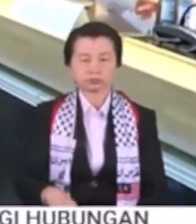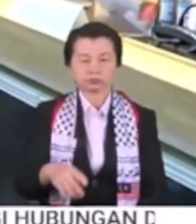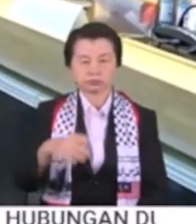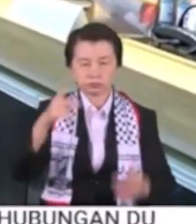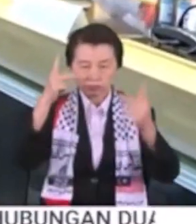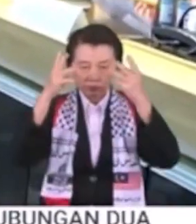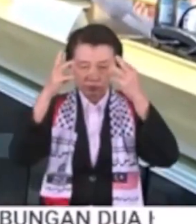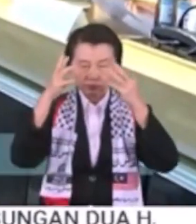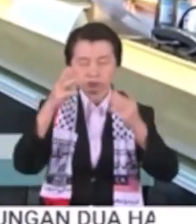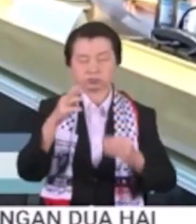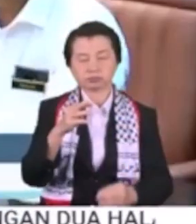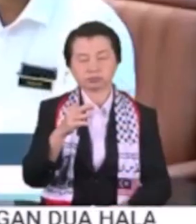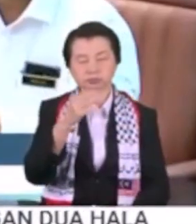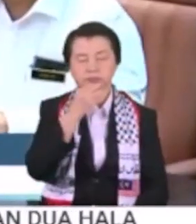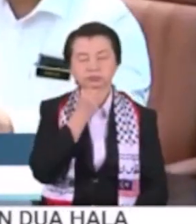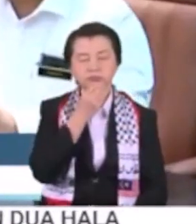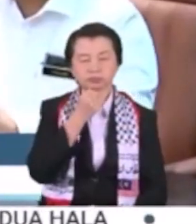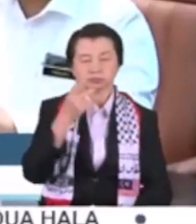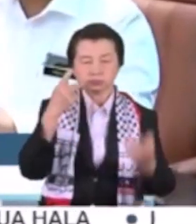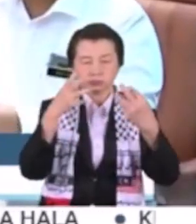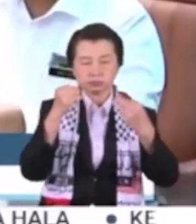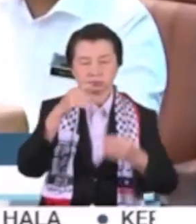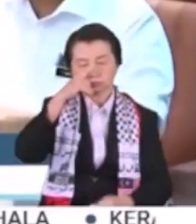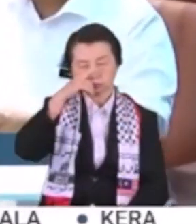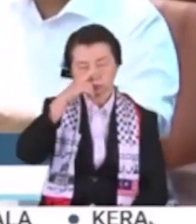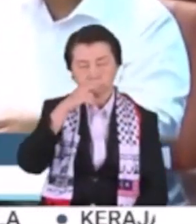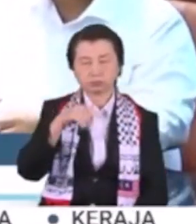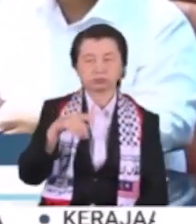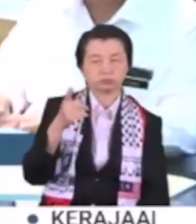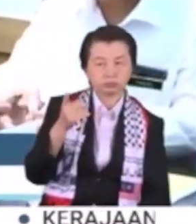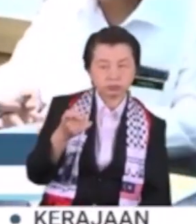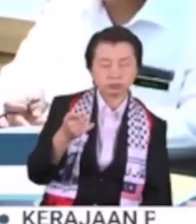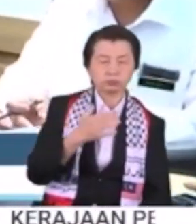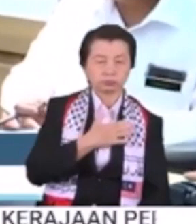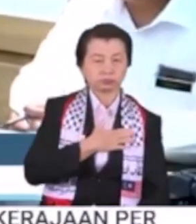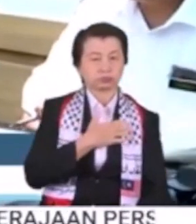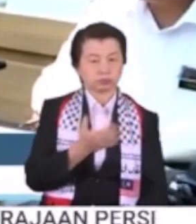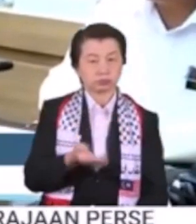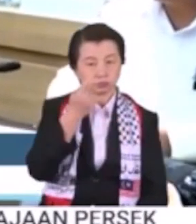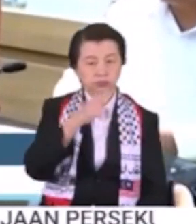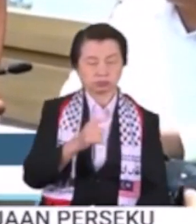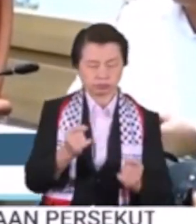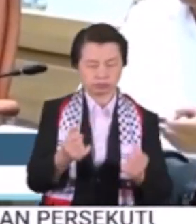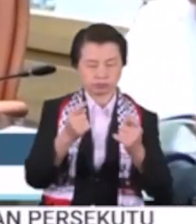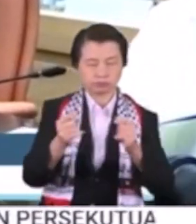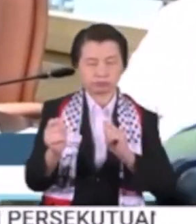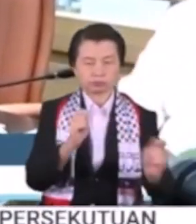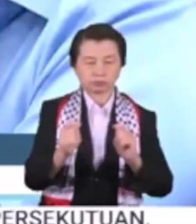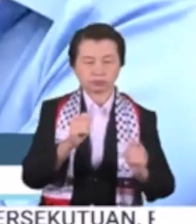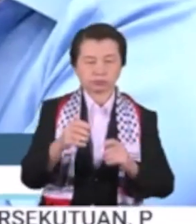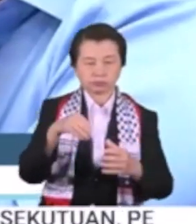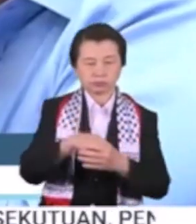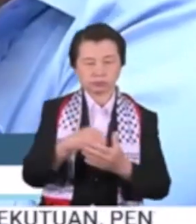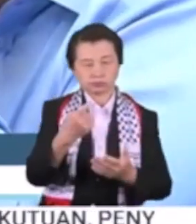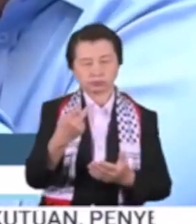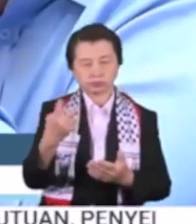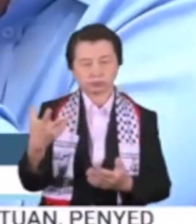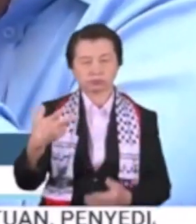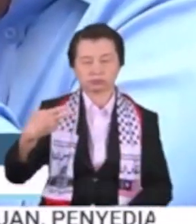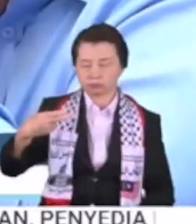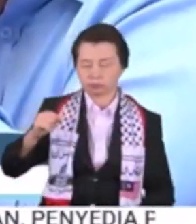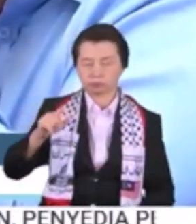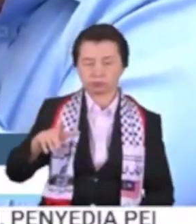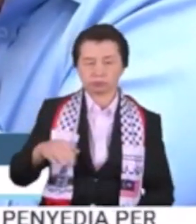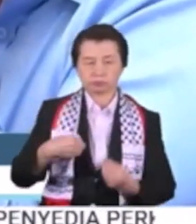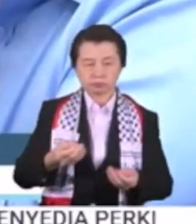Dato' Sri Anwar juga menyifatkan Perdana Menteri Thailand Sweta Tavisin komited untuk menyegerakan tindakan dalam beberapa hal